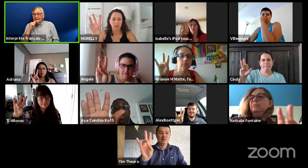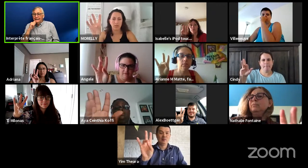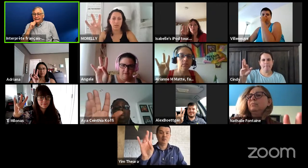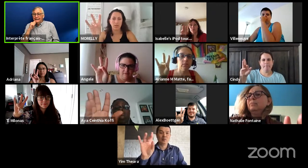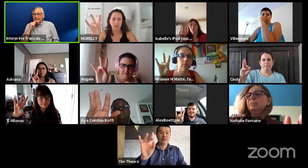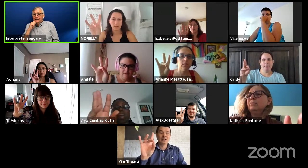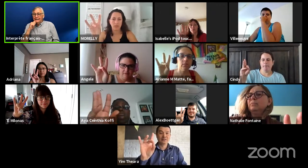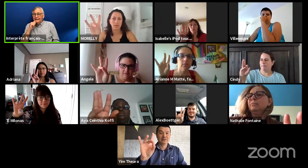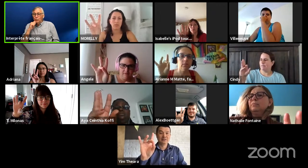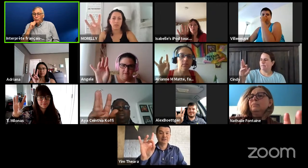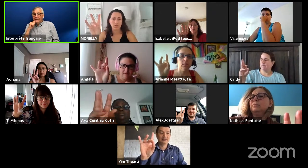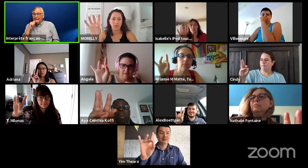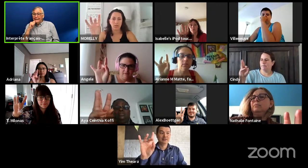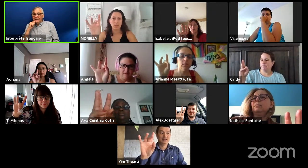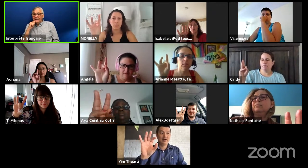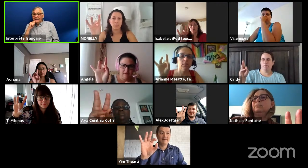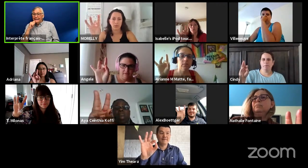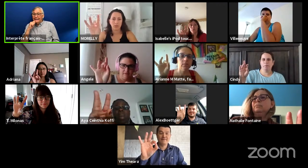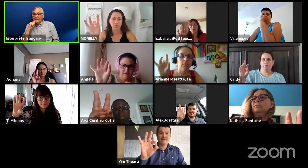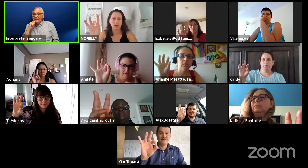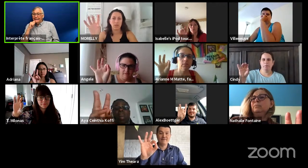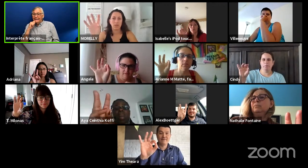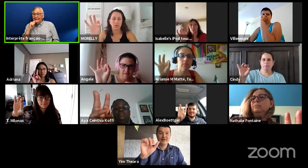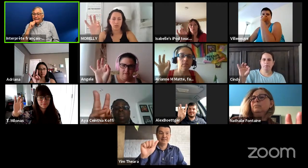7, 8,